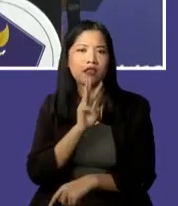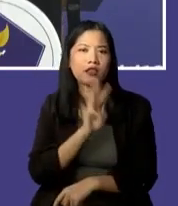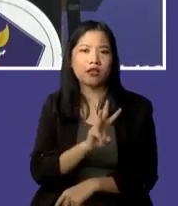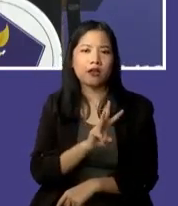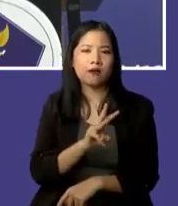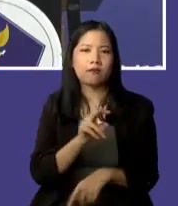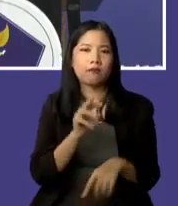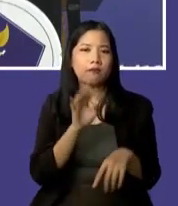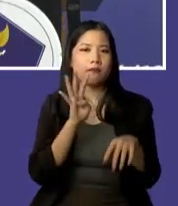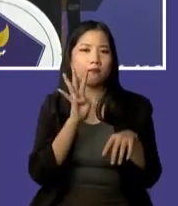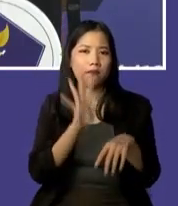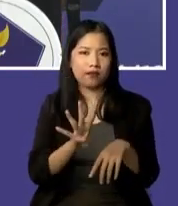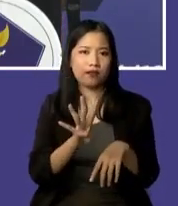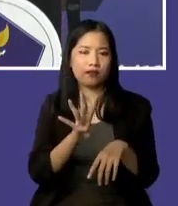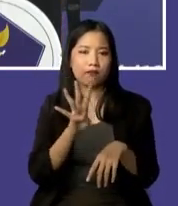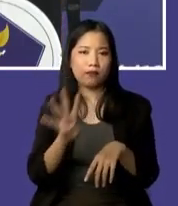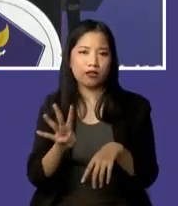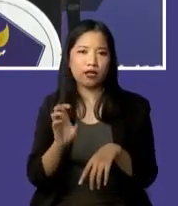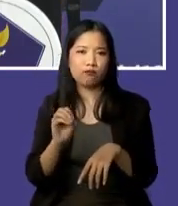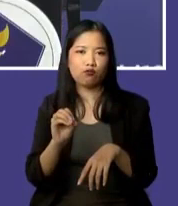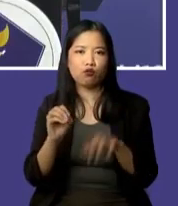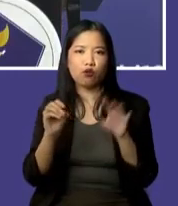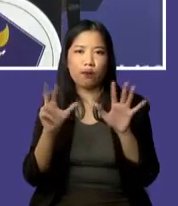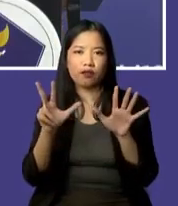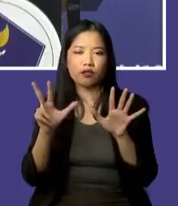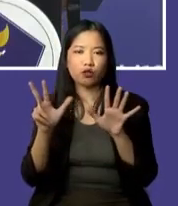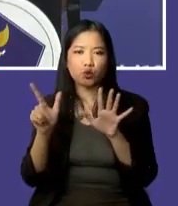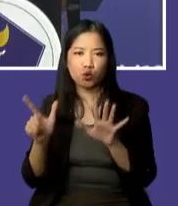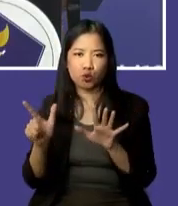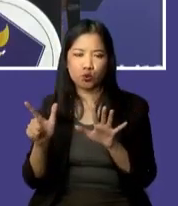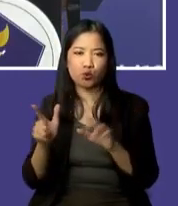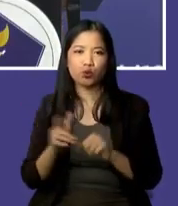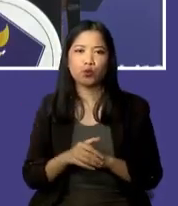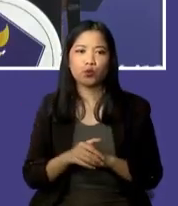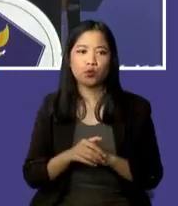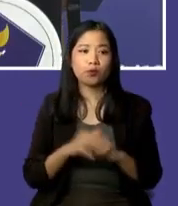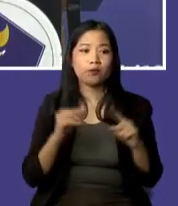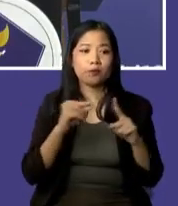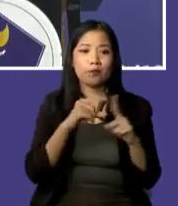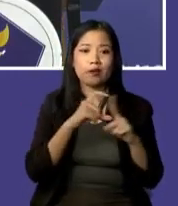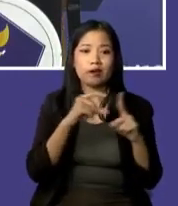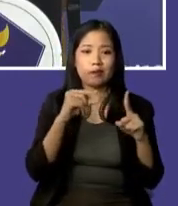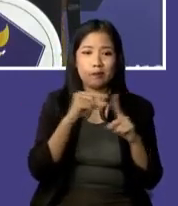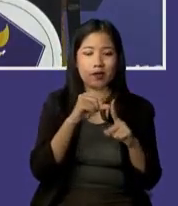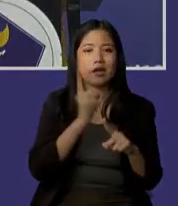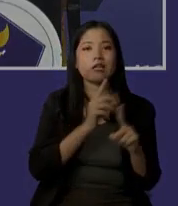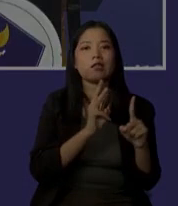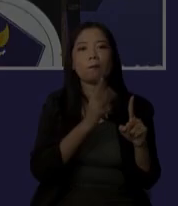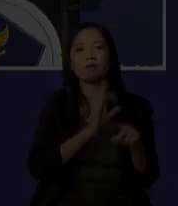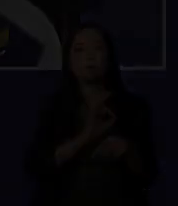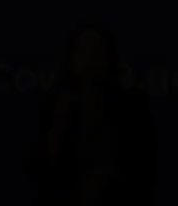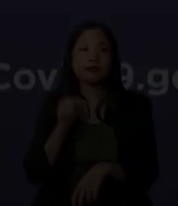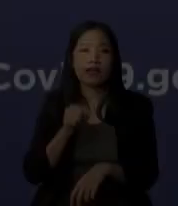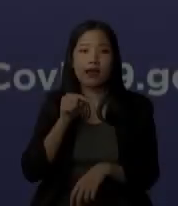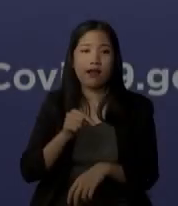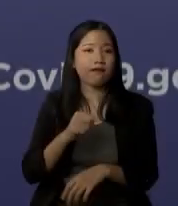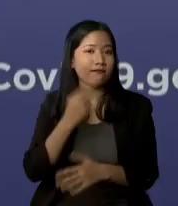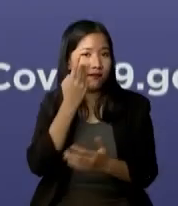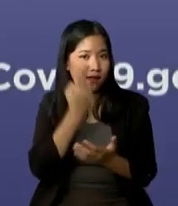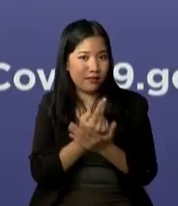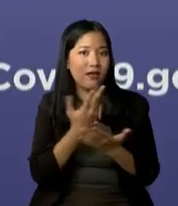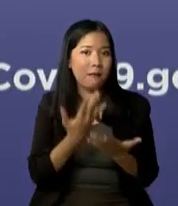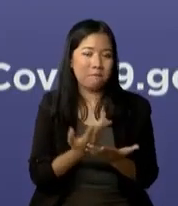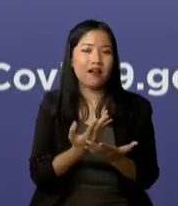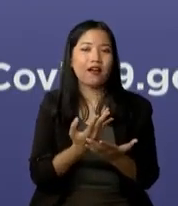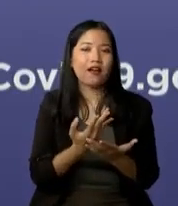34.887 orang dan PDP yang masih kita pantau 13.752 orang.